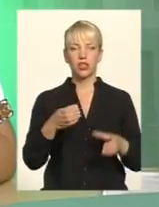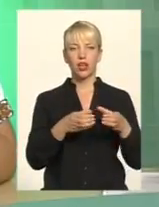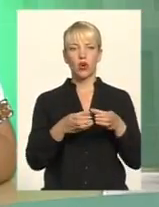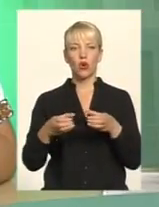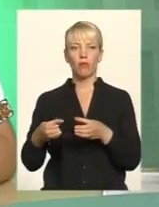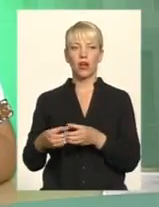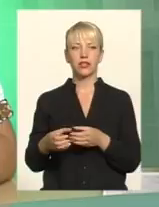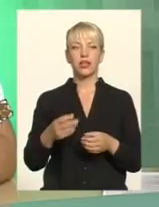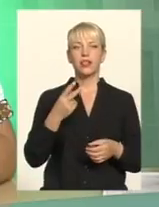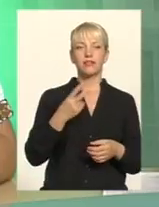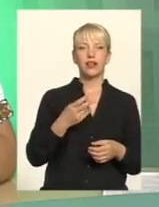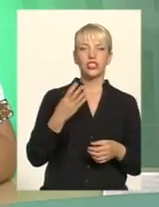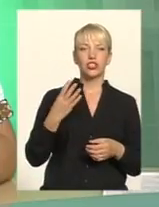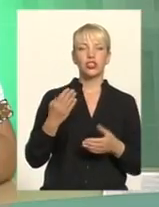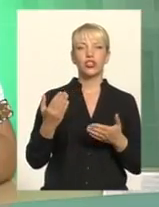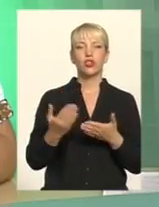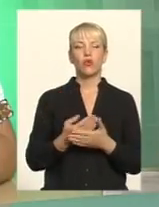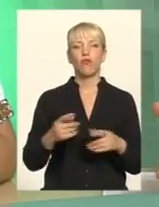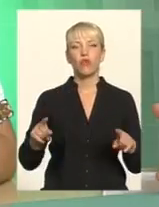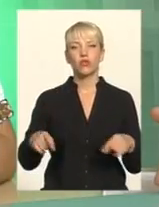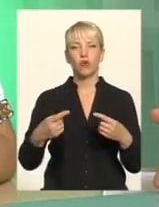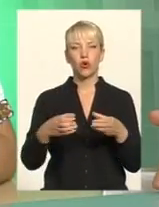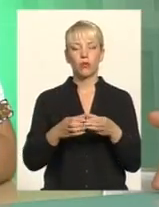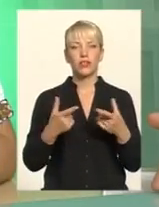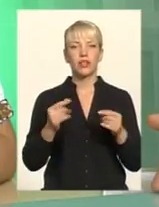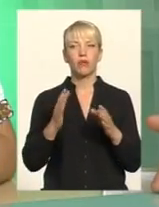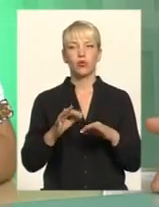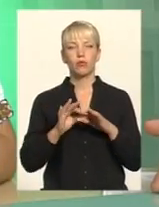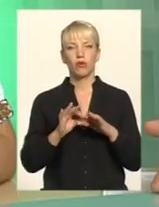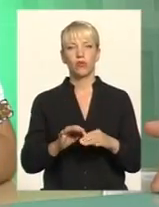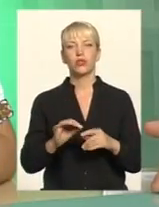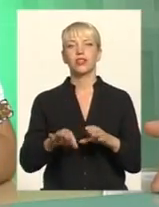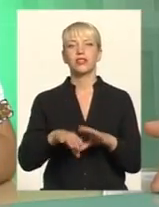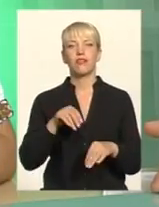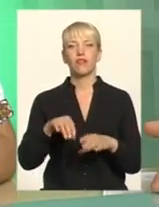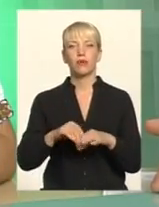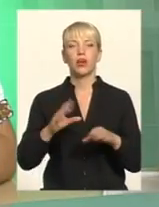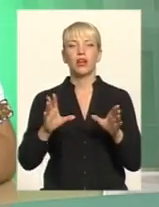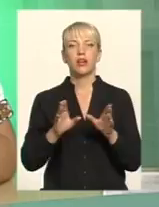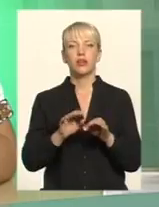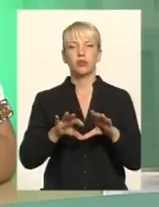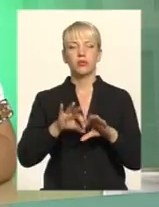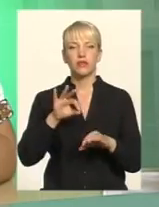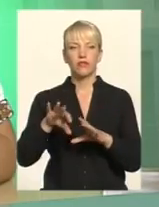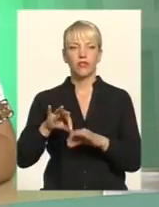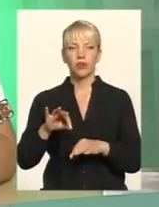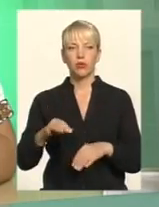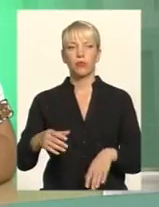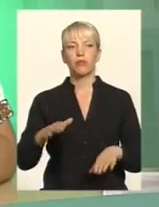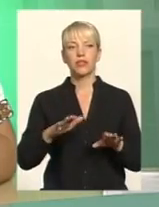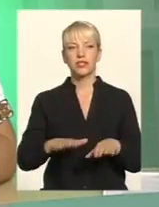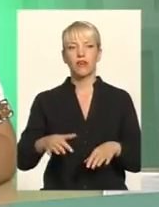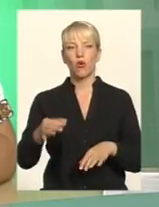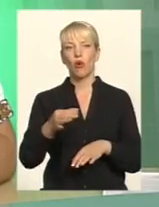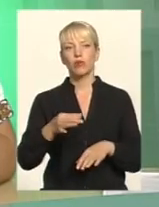24 новостворених громади, в яких будуть проходити вибори разом з виборами до місцевих органів, тобто до обласної, до районних